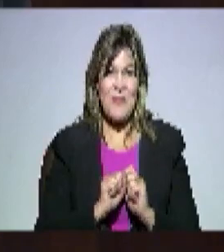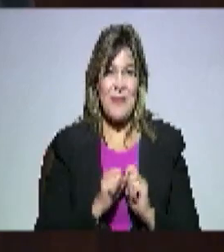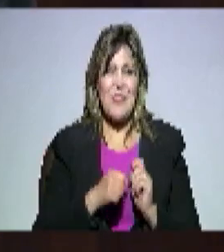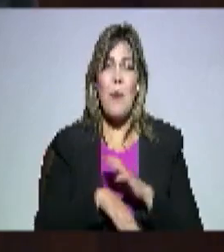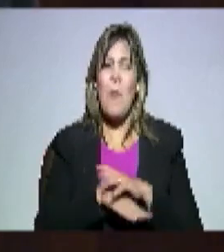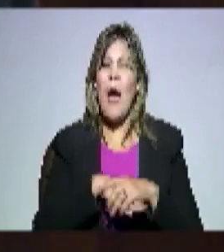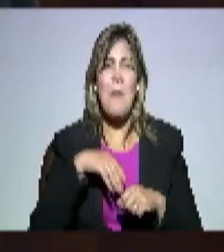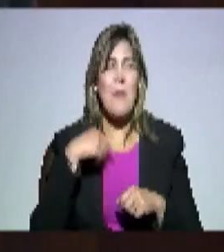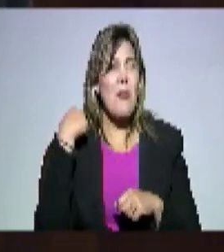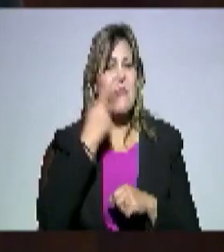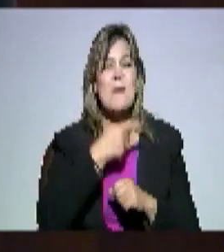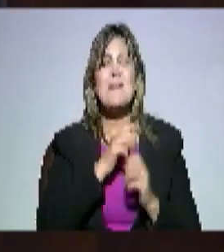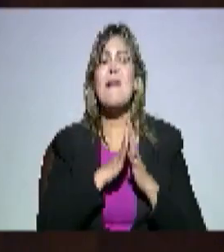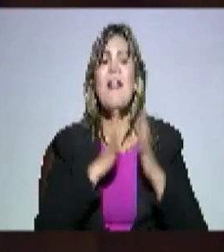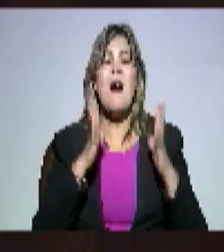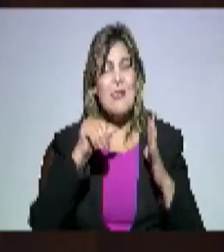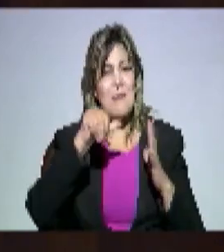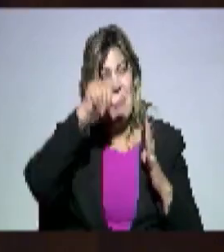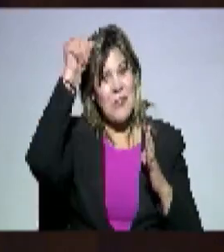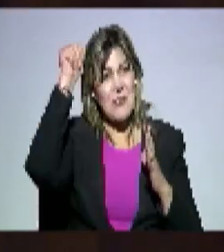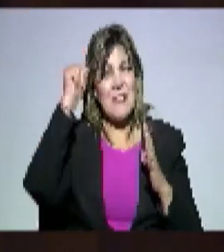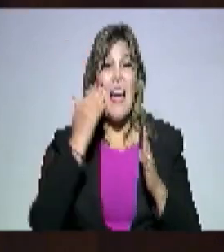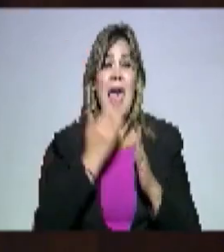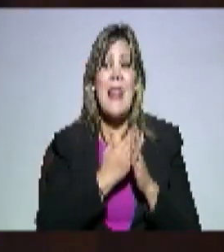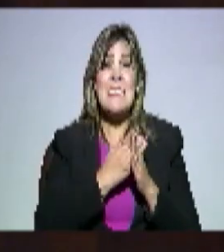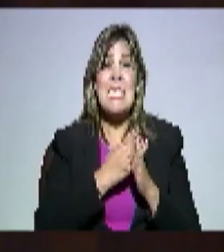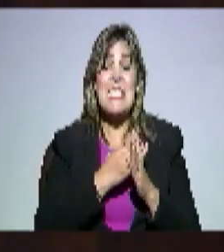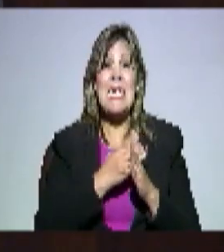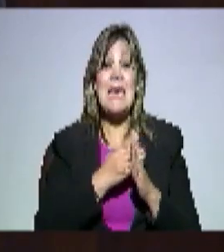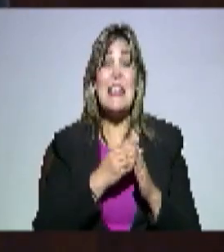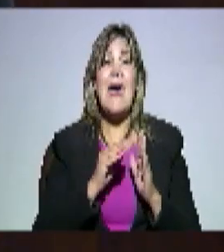العظيم انب انطونيوس عشان كده سفر